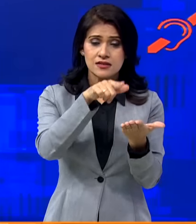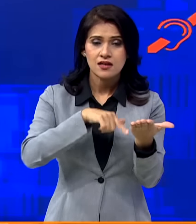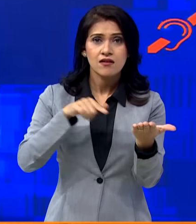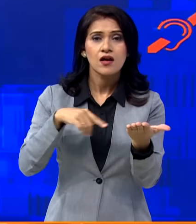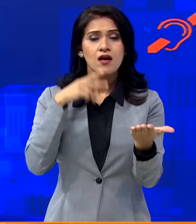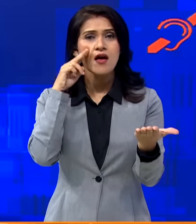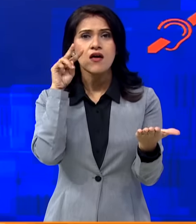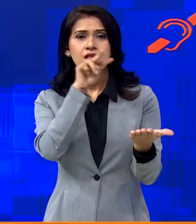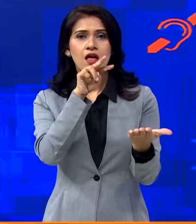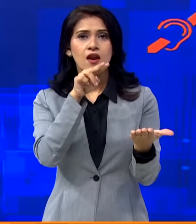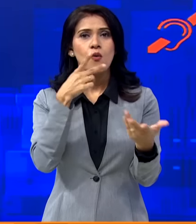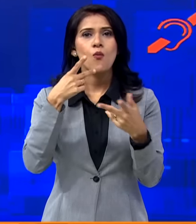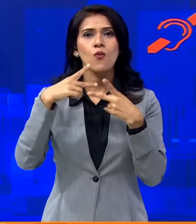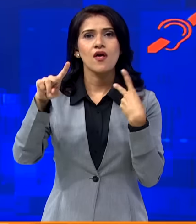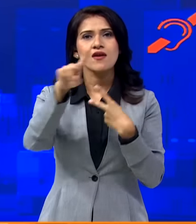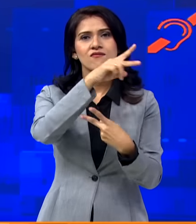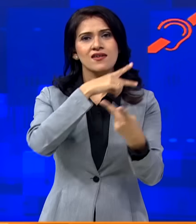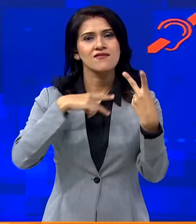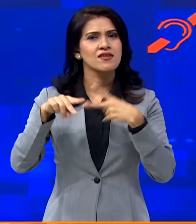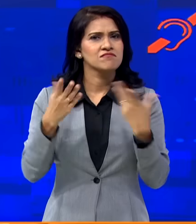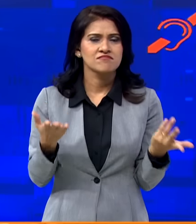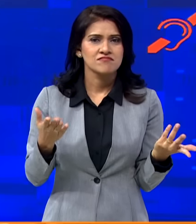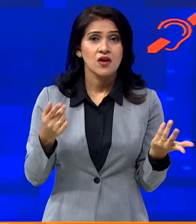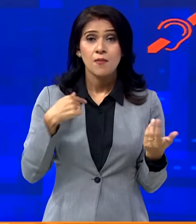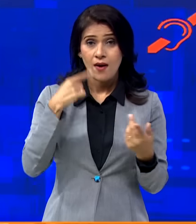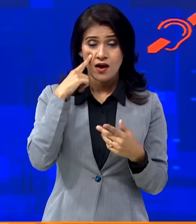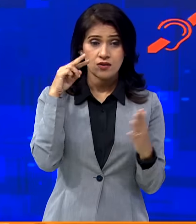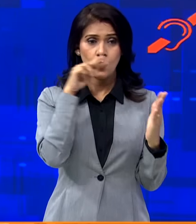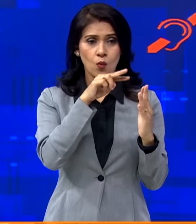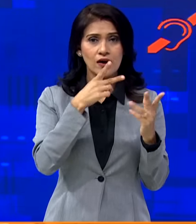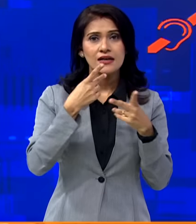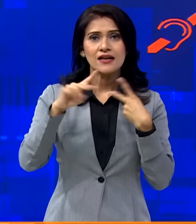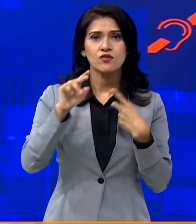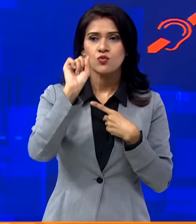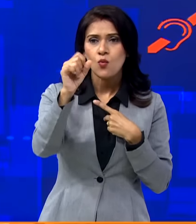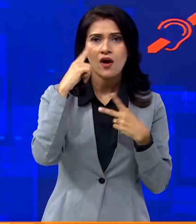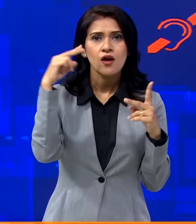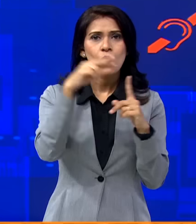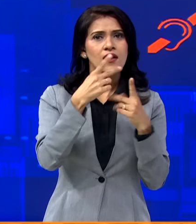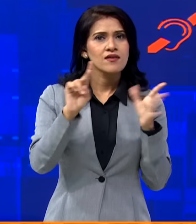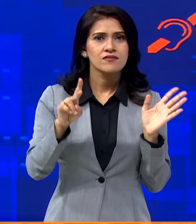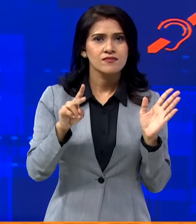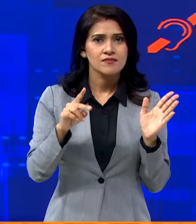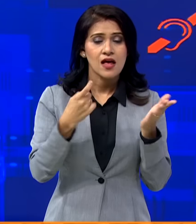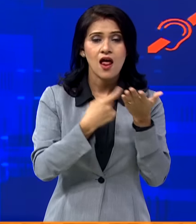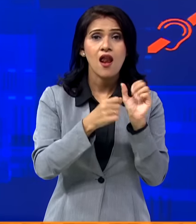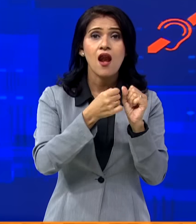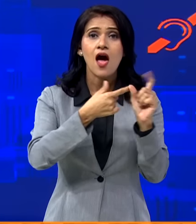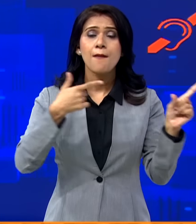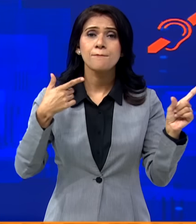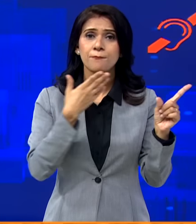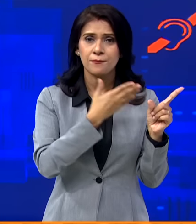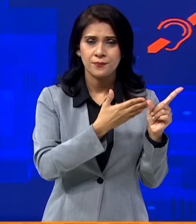के अपने अपने नजरिए हैं अपना अपना दृष्टिकोण है मर्यादा पुरुषोत्तम भगवान श्री